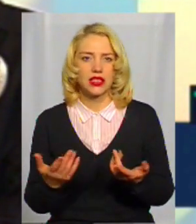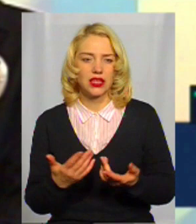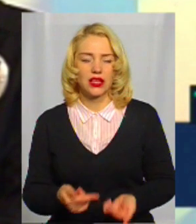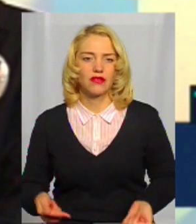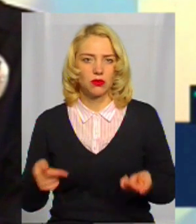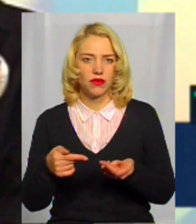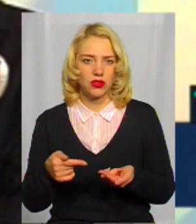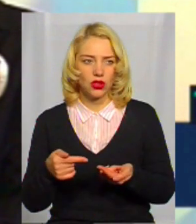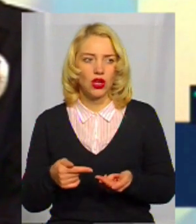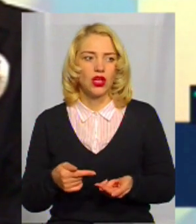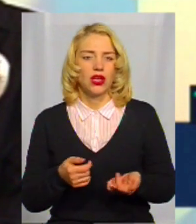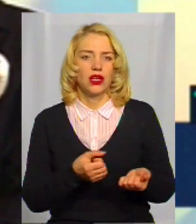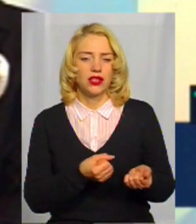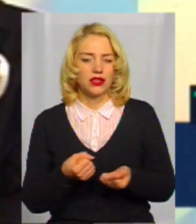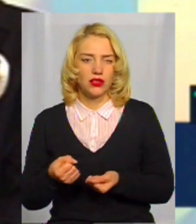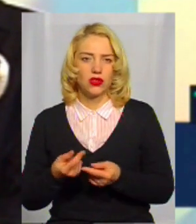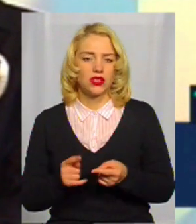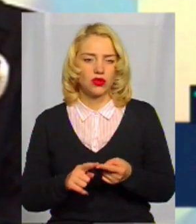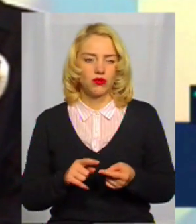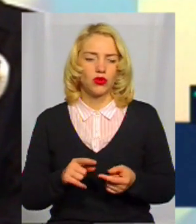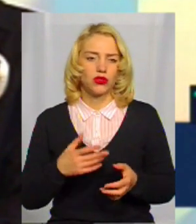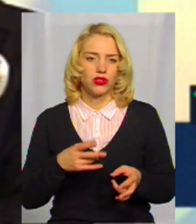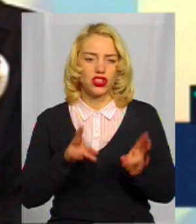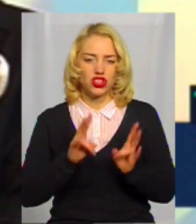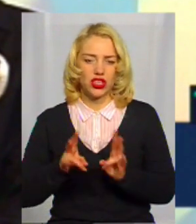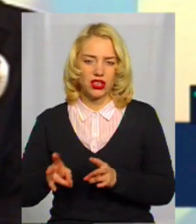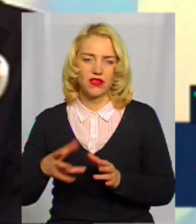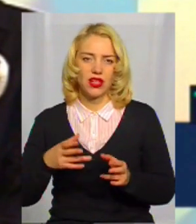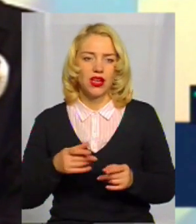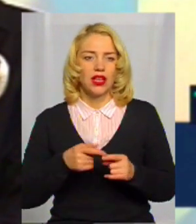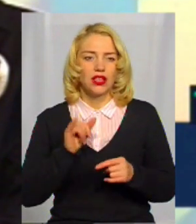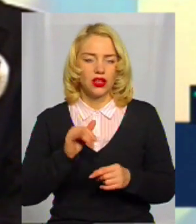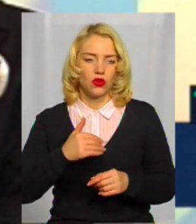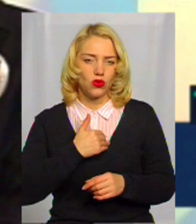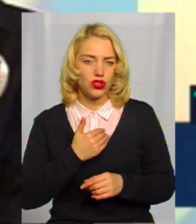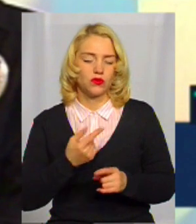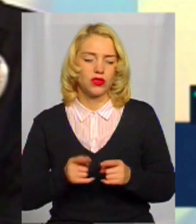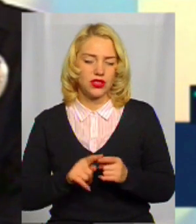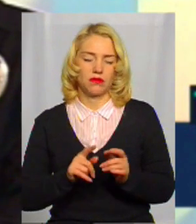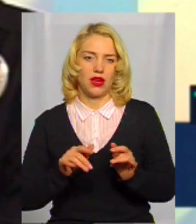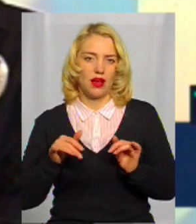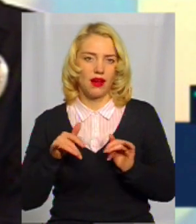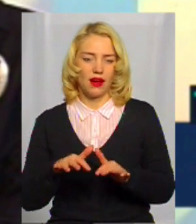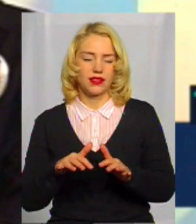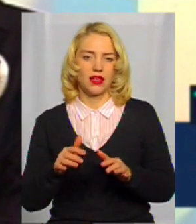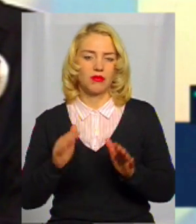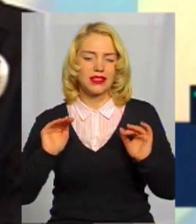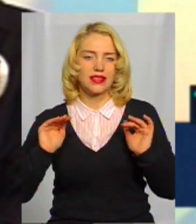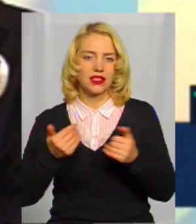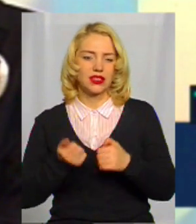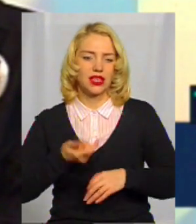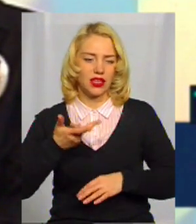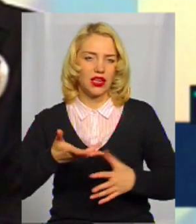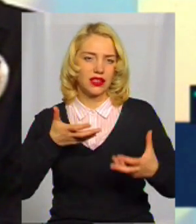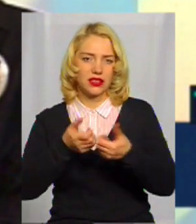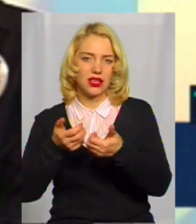відповідно, тягнуть за собою жертви, травми. Відповідно, хочемо цими акціями знизити цю кількість дорожньо-транспортних